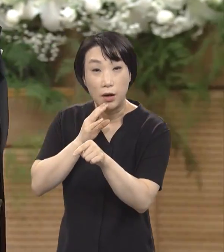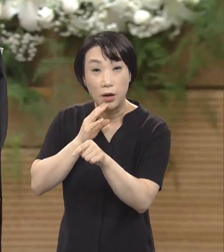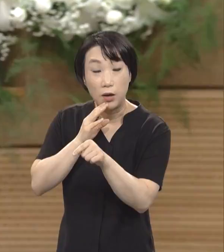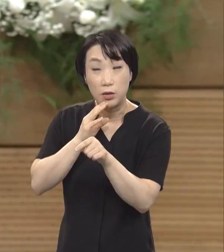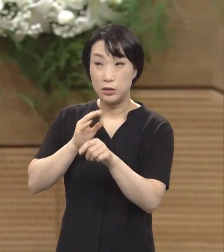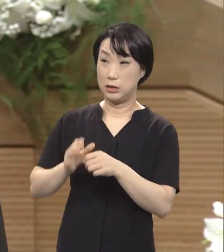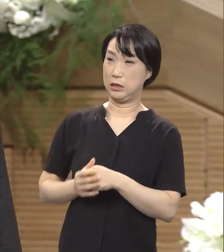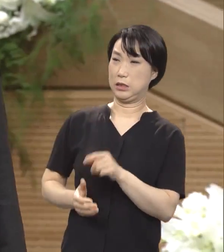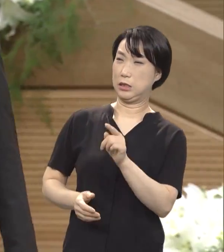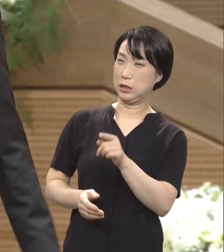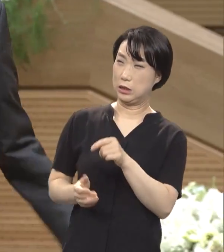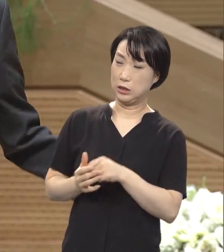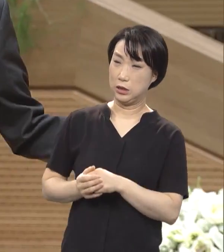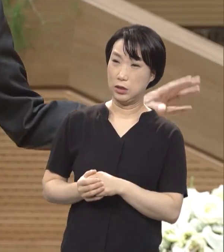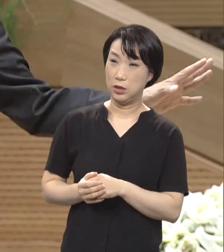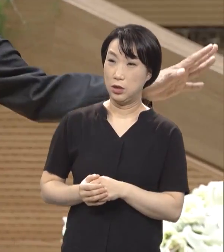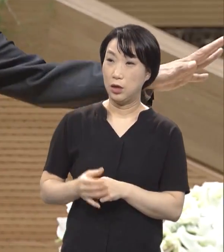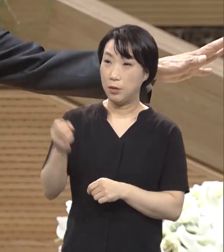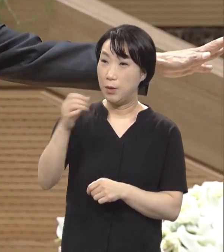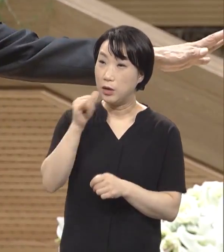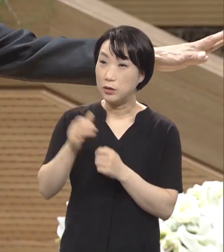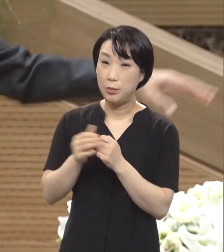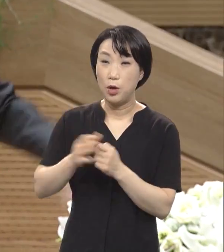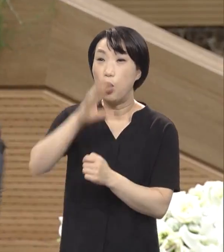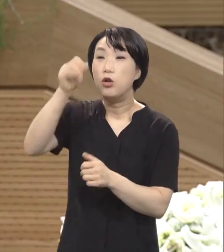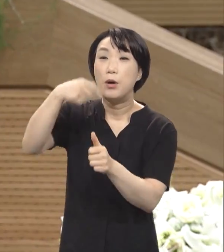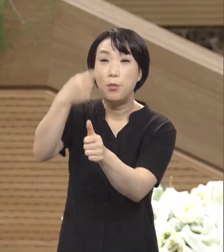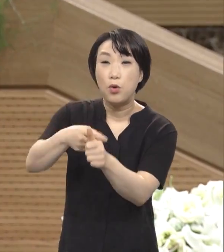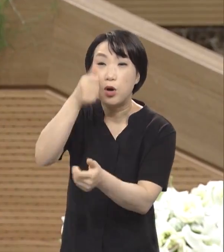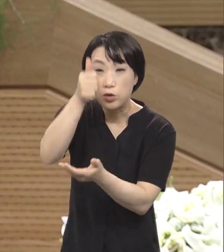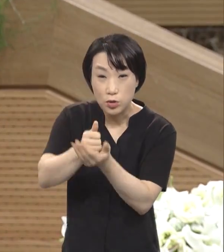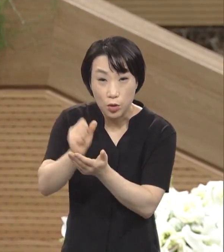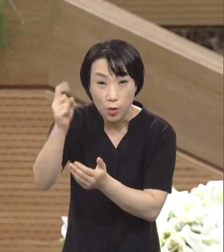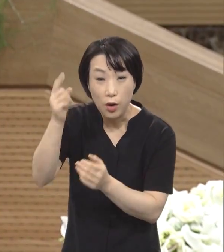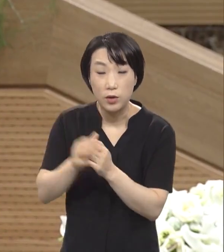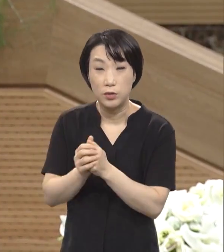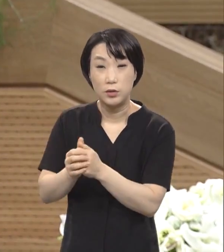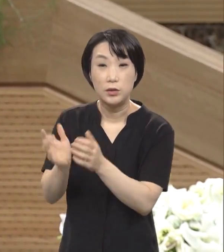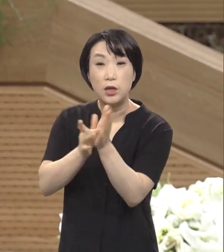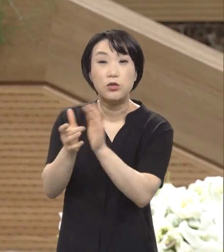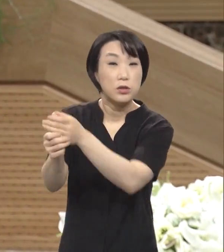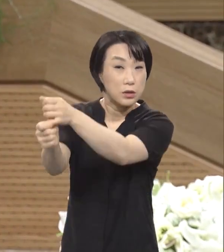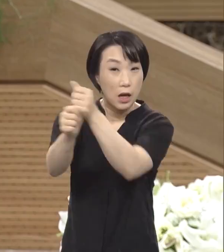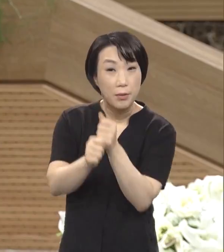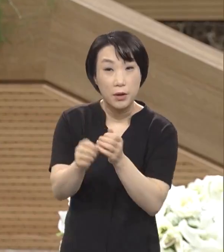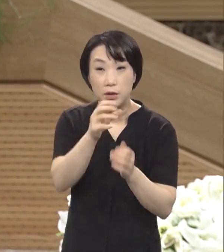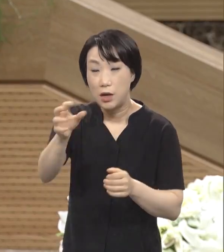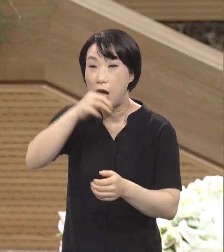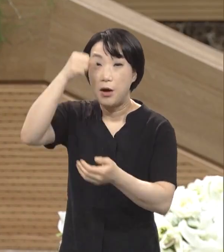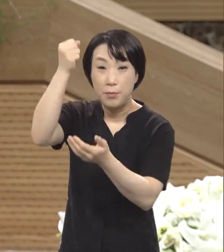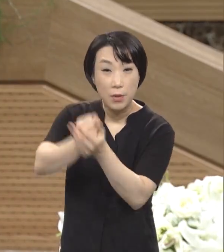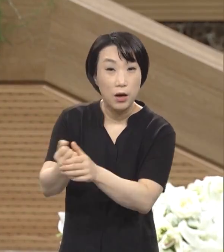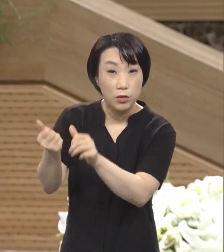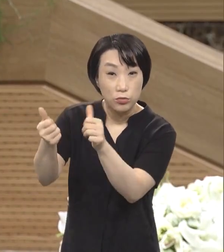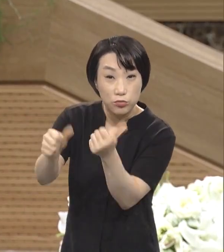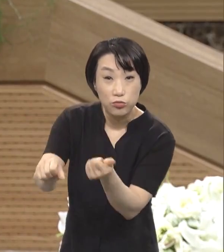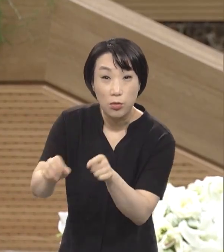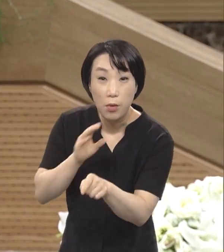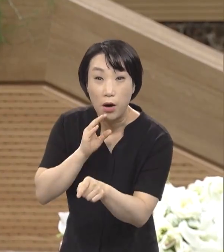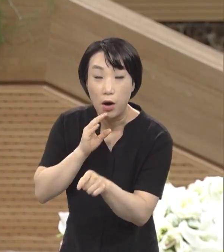아들이라고는 신성 모독죄로 십자가에 못 박아 죽였는데 그가